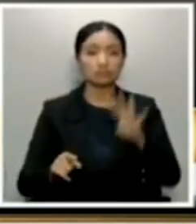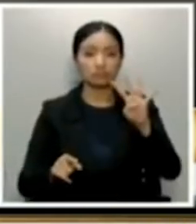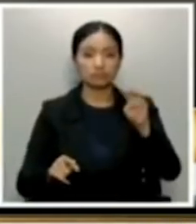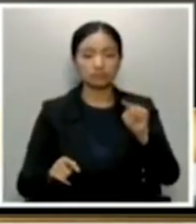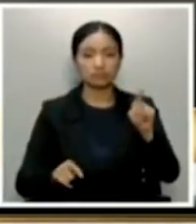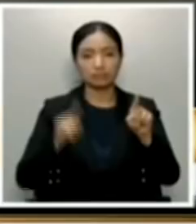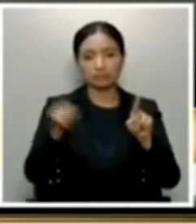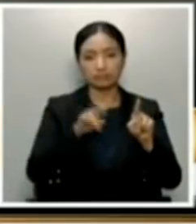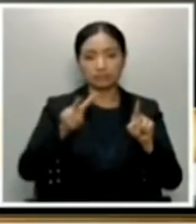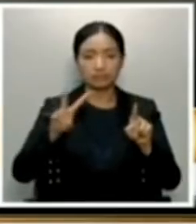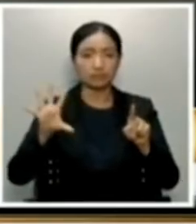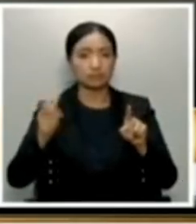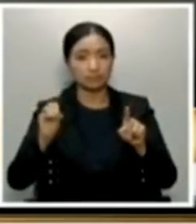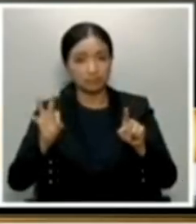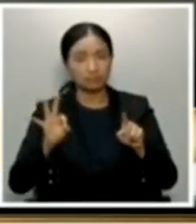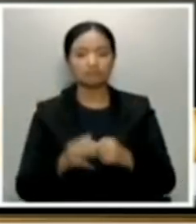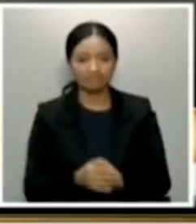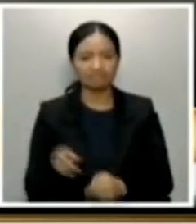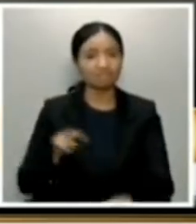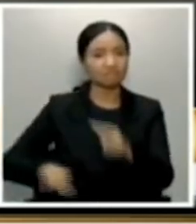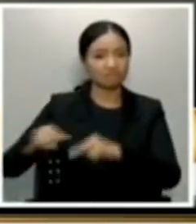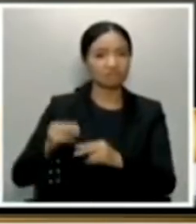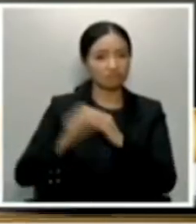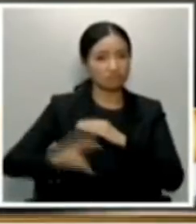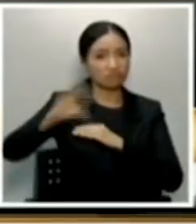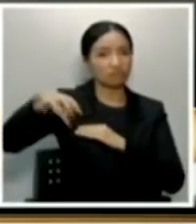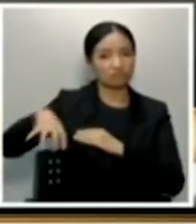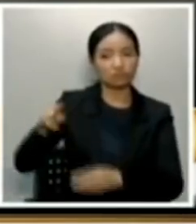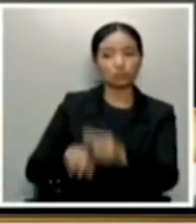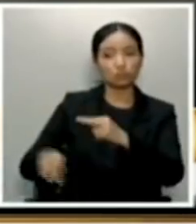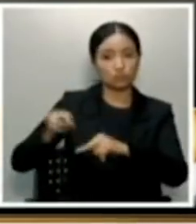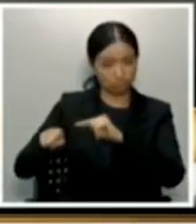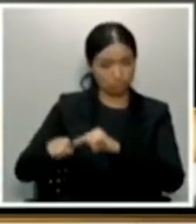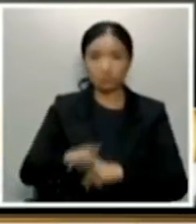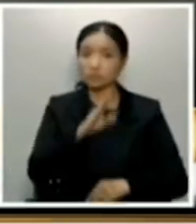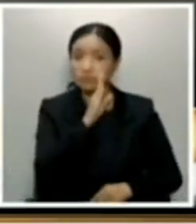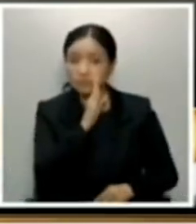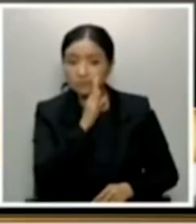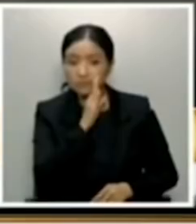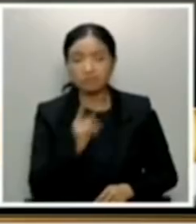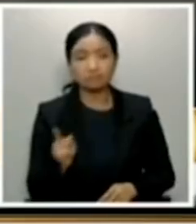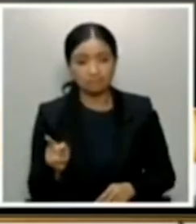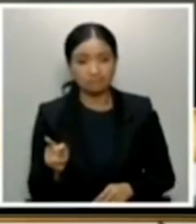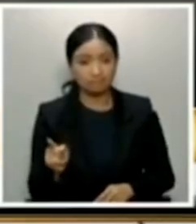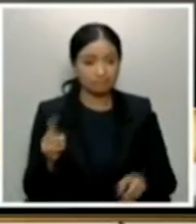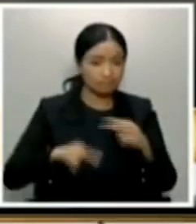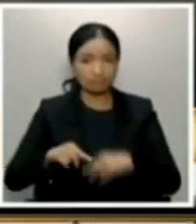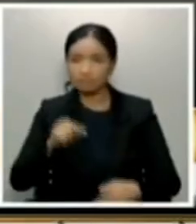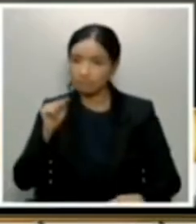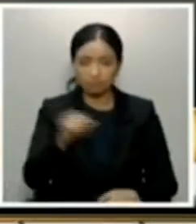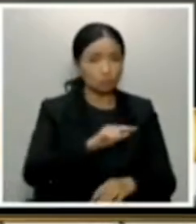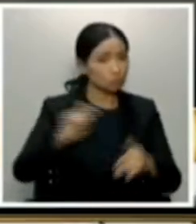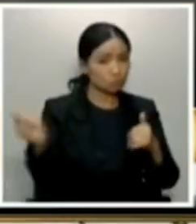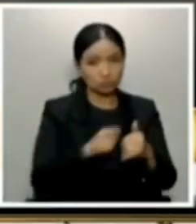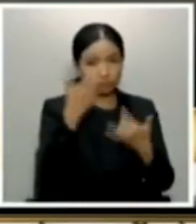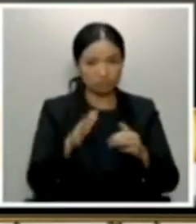ทับ2559ยังคุ้มครองกสทช.อีกด้วยบอกว่าถ้าเกิดพิจารณาสั่งลงโทษสื่อไป